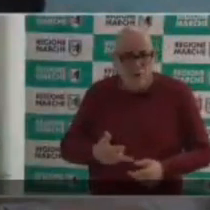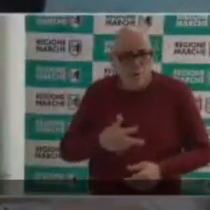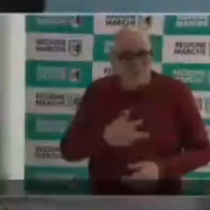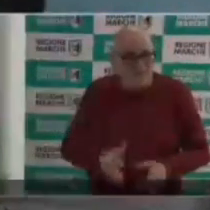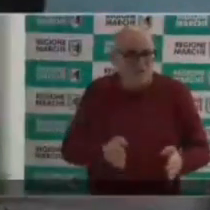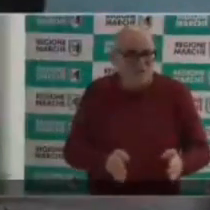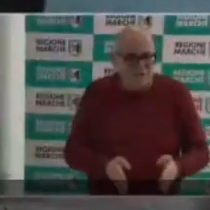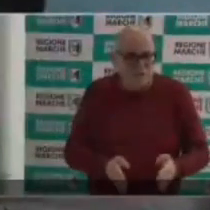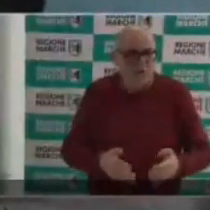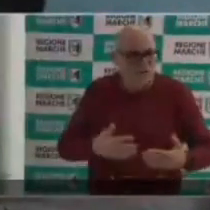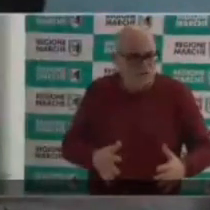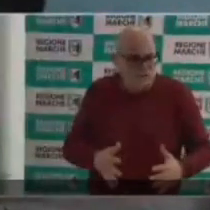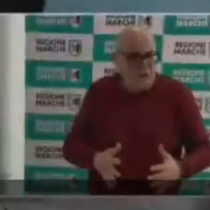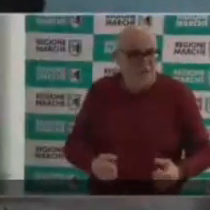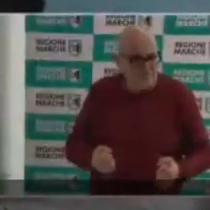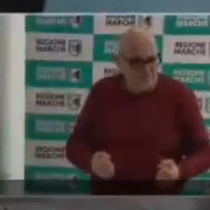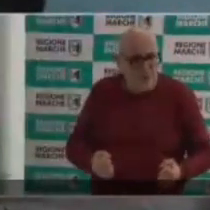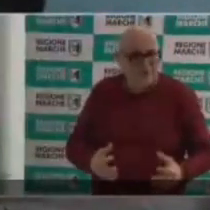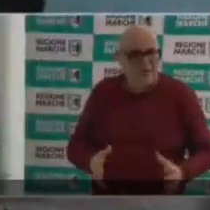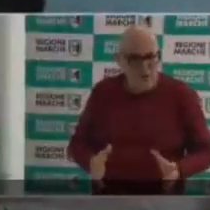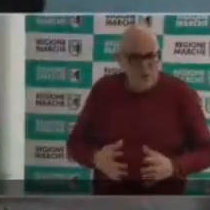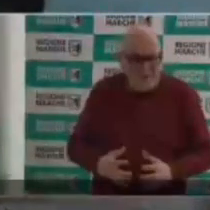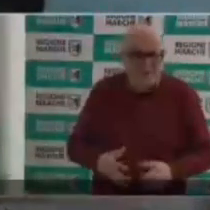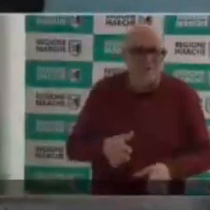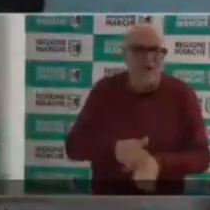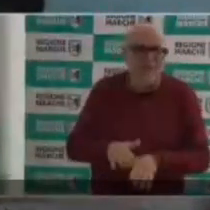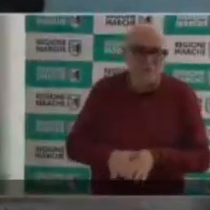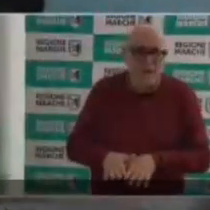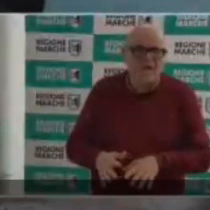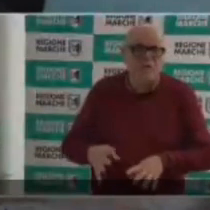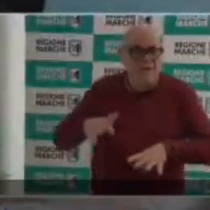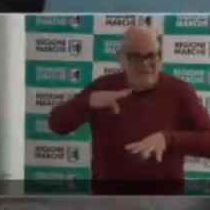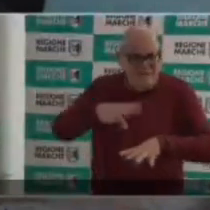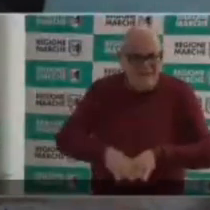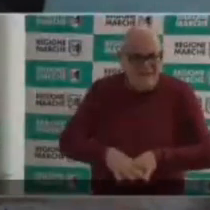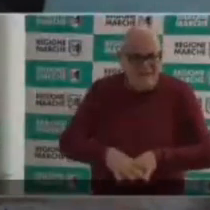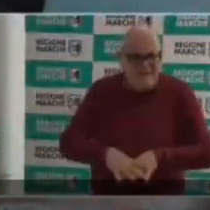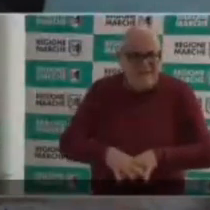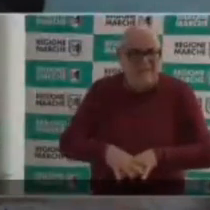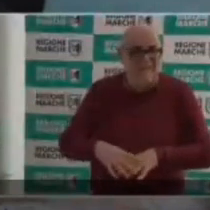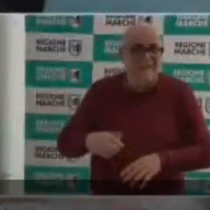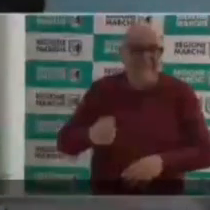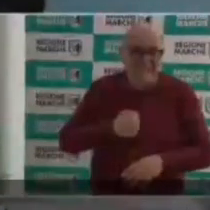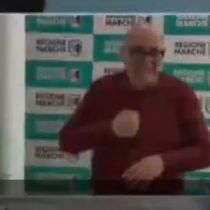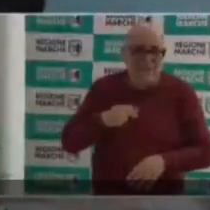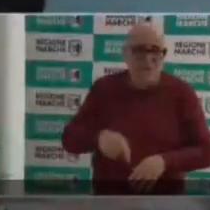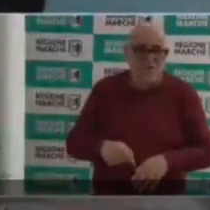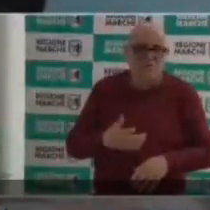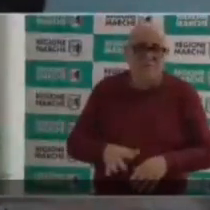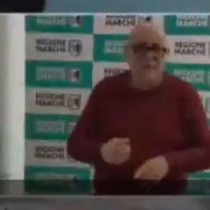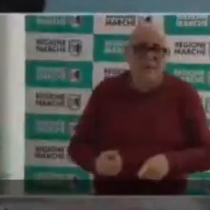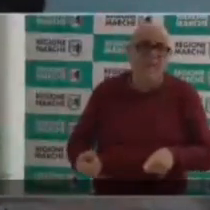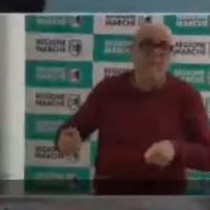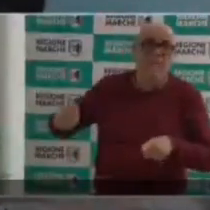modo coeso, già in qualche modo abituato a fare rete, e credo che questo sia un plus molto